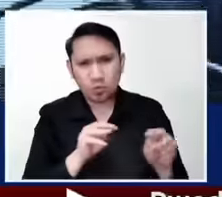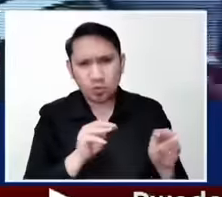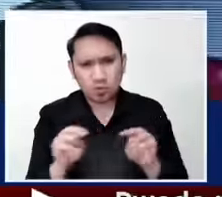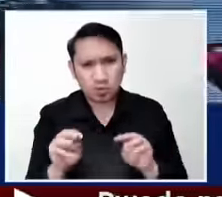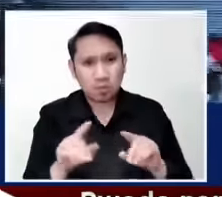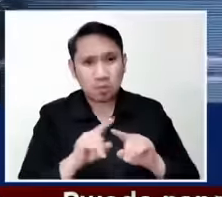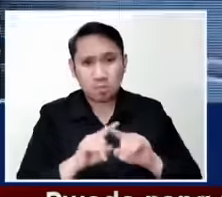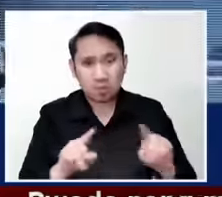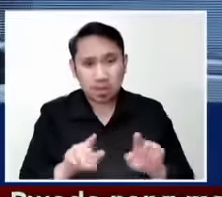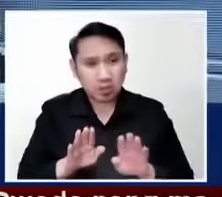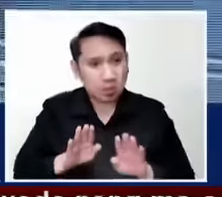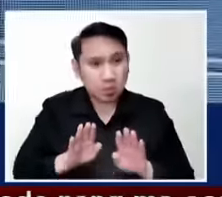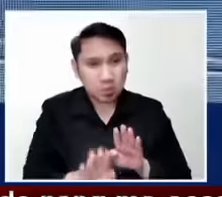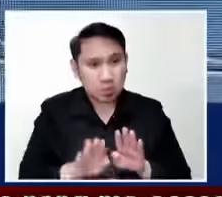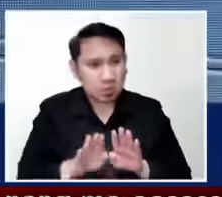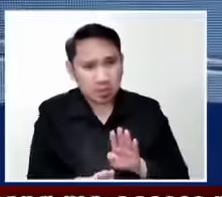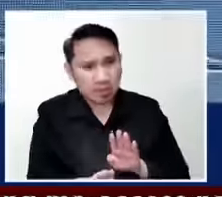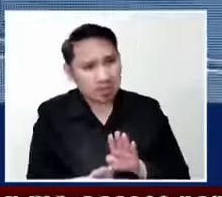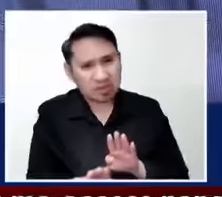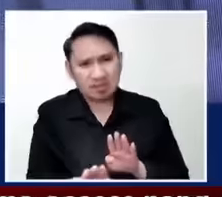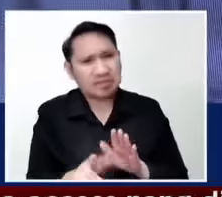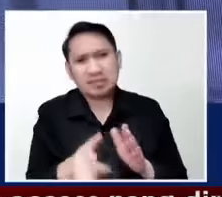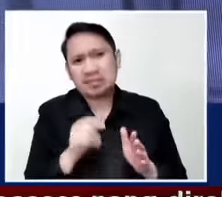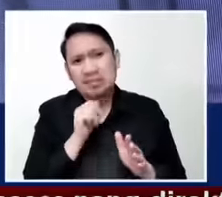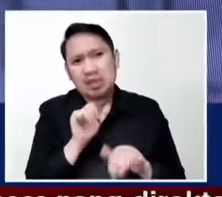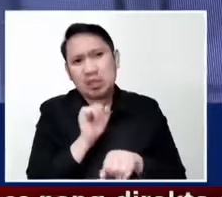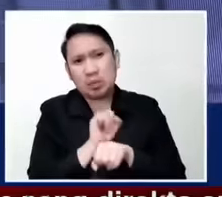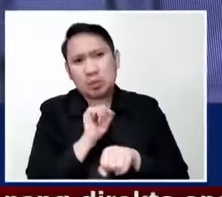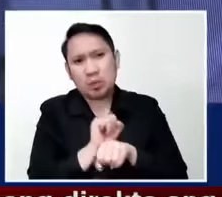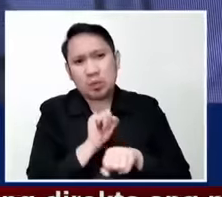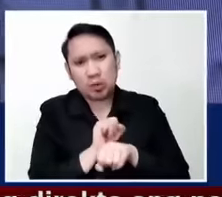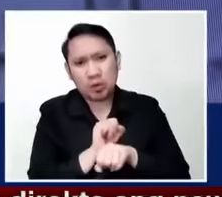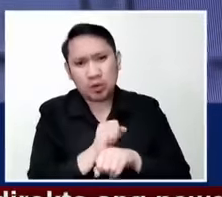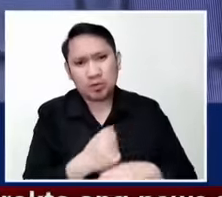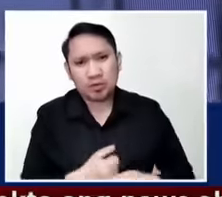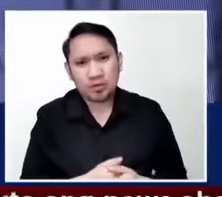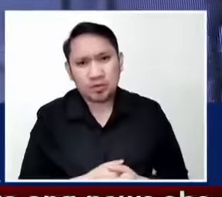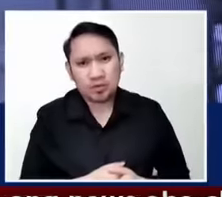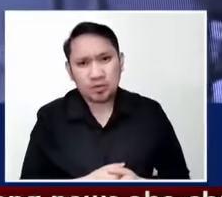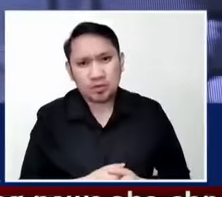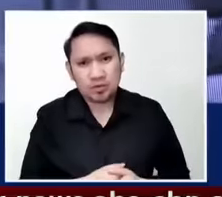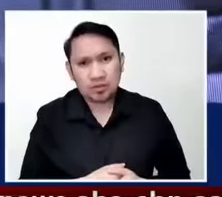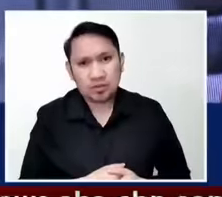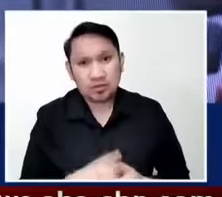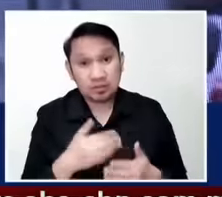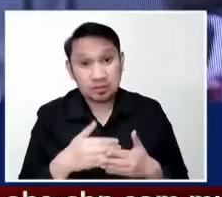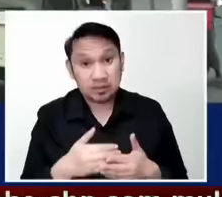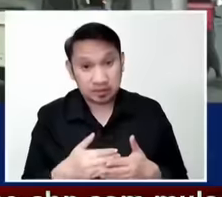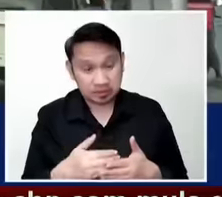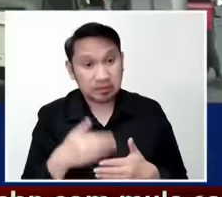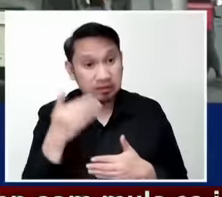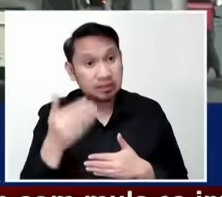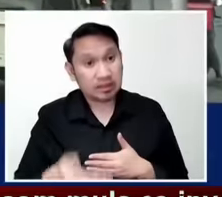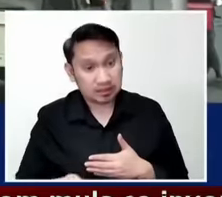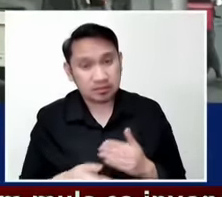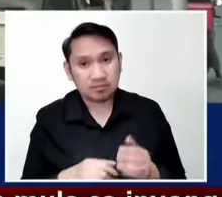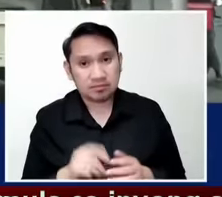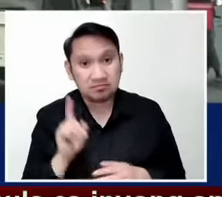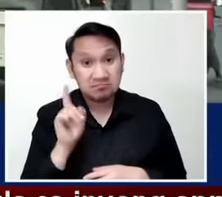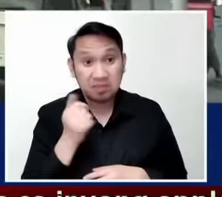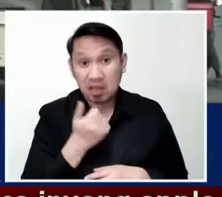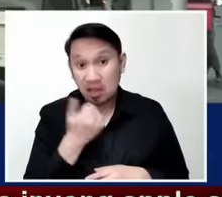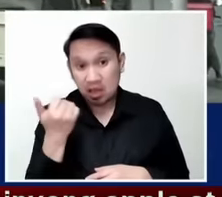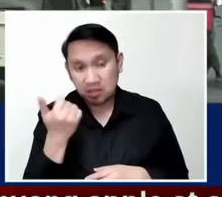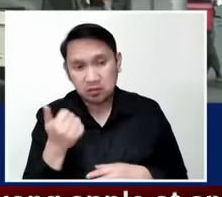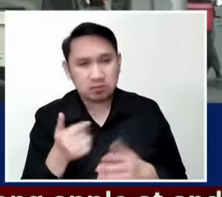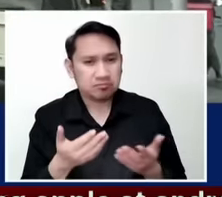ang preno kaya inabot ang mga nakahintong sasakyan sa kanyang unahan. Samantala, sa maghapong pagbaybay namin sa ilang bahagi ng